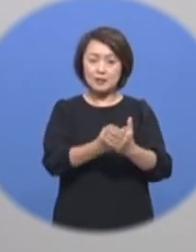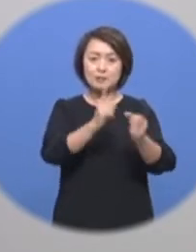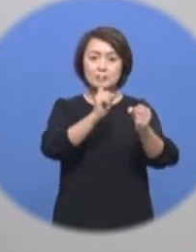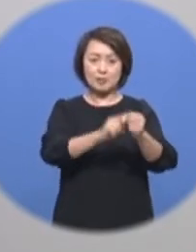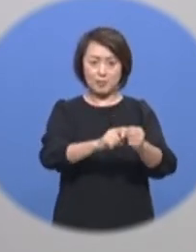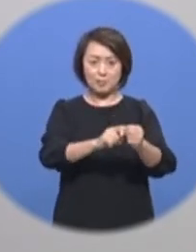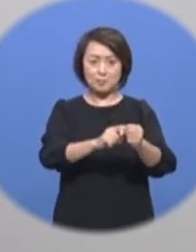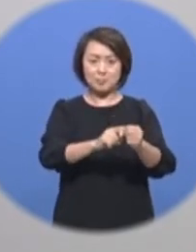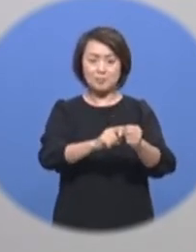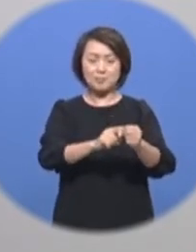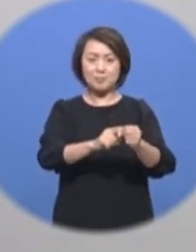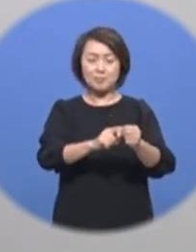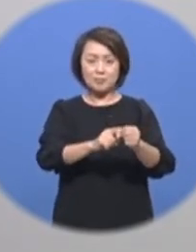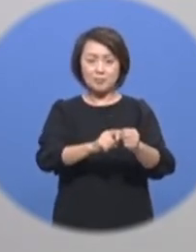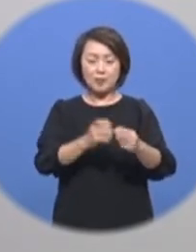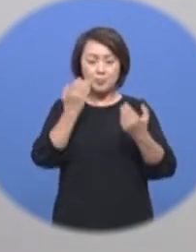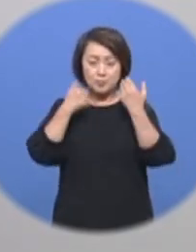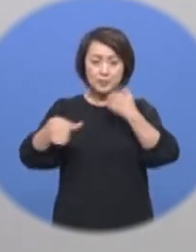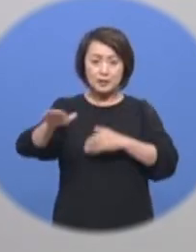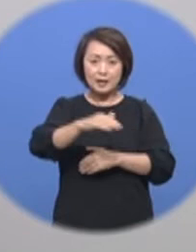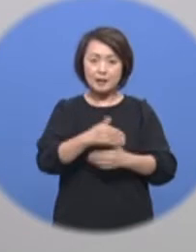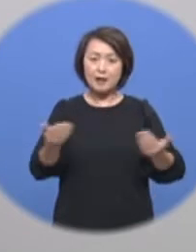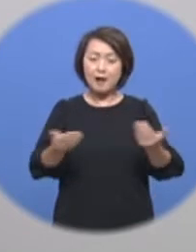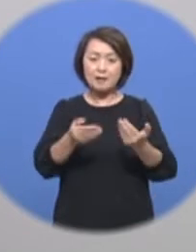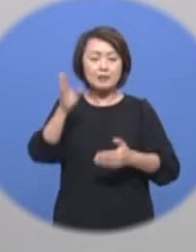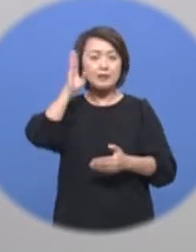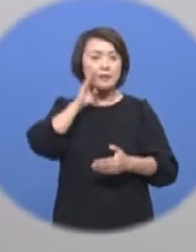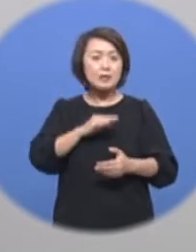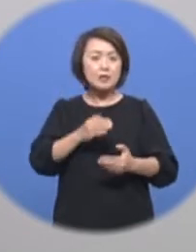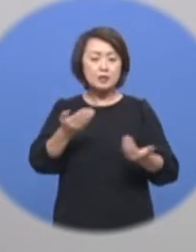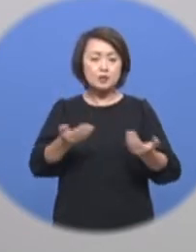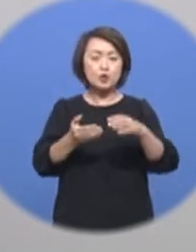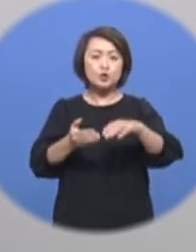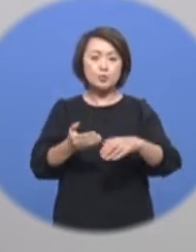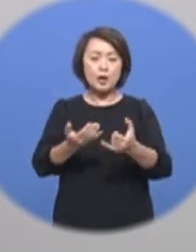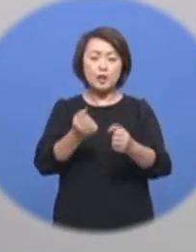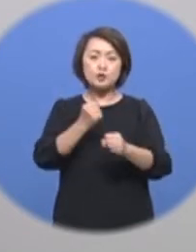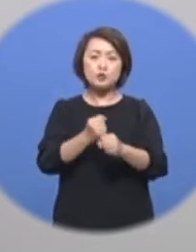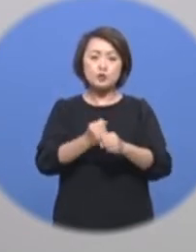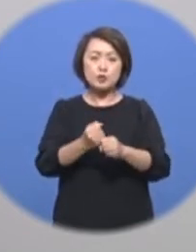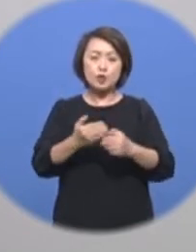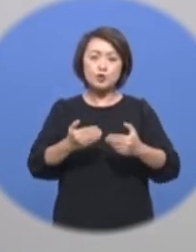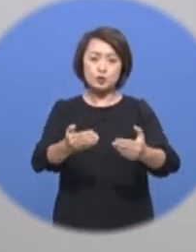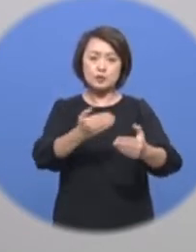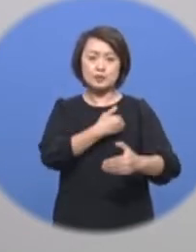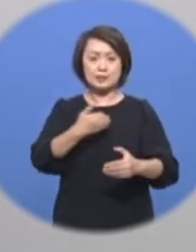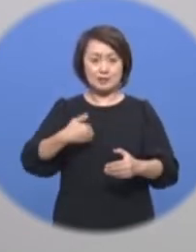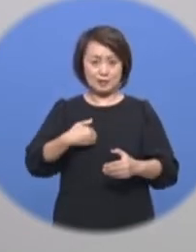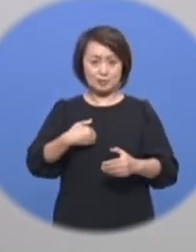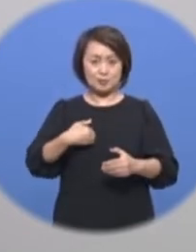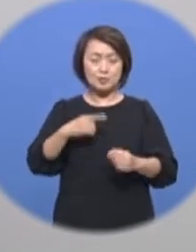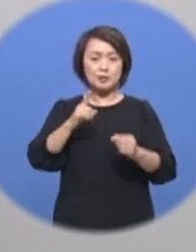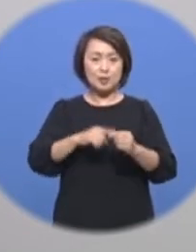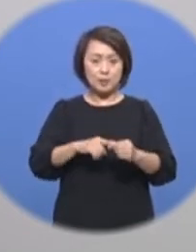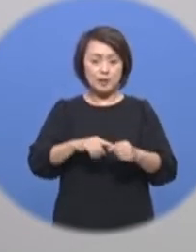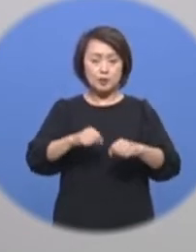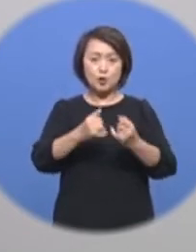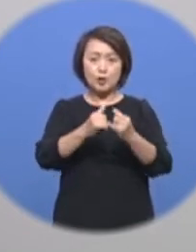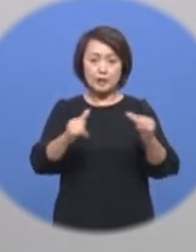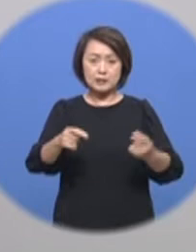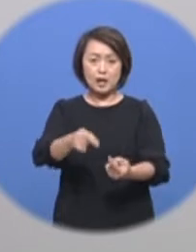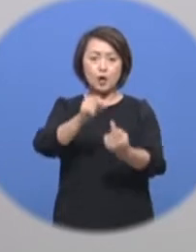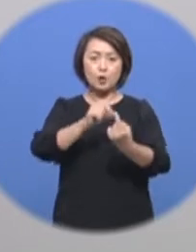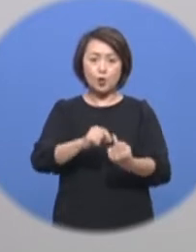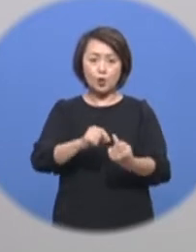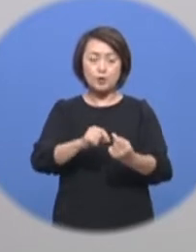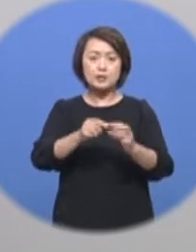、誰もが働きやすい職場づくりを推進できるよう、障害者雇用について県民の皆様には